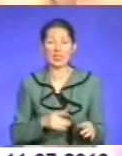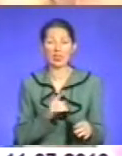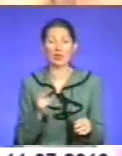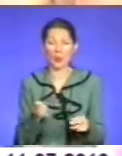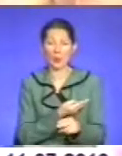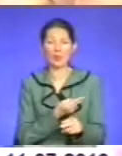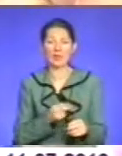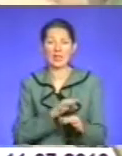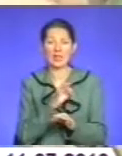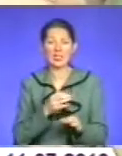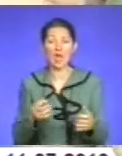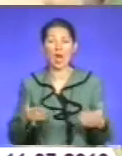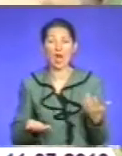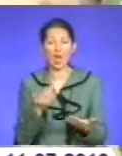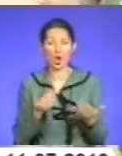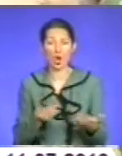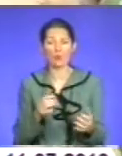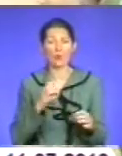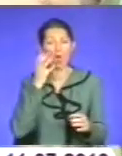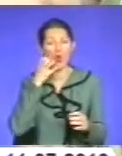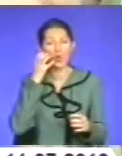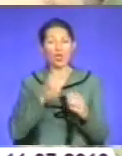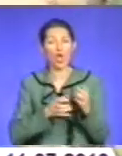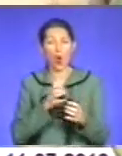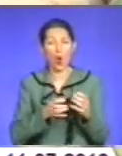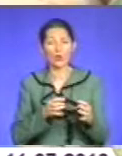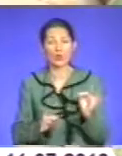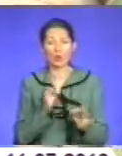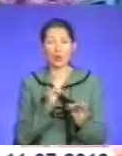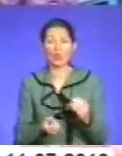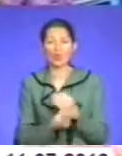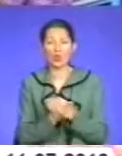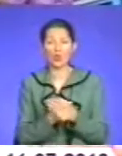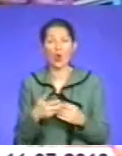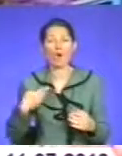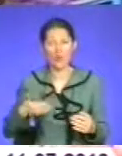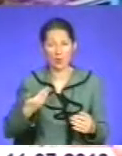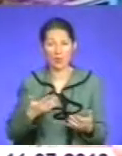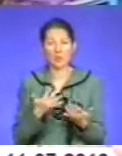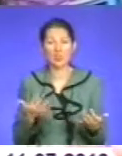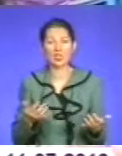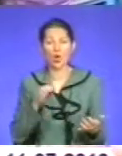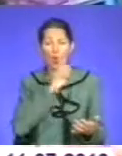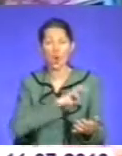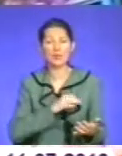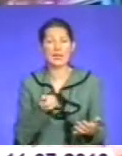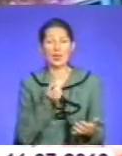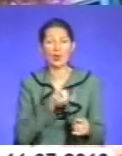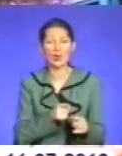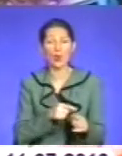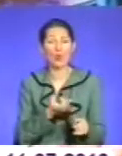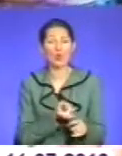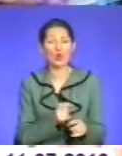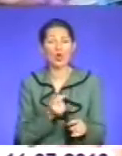– природне джерело, величезна кількість вітамінів та інших корисних речовин, в якому край мало шкідливих калорій. У